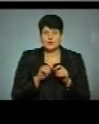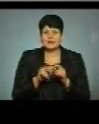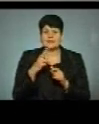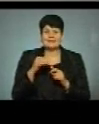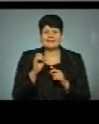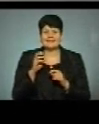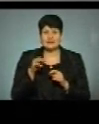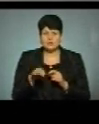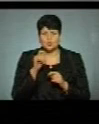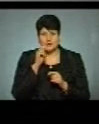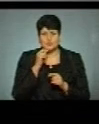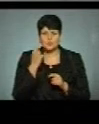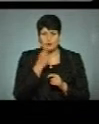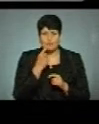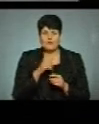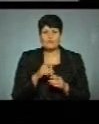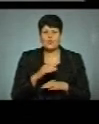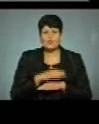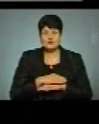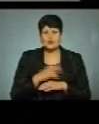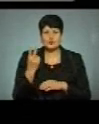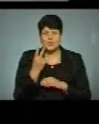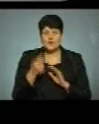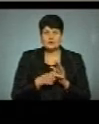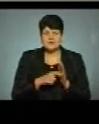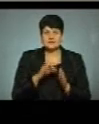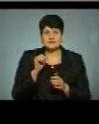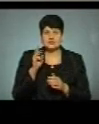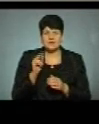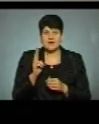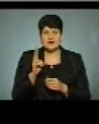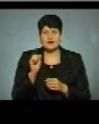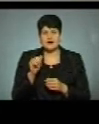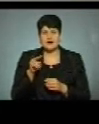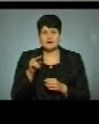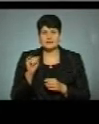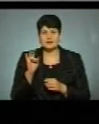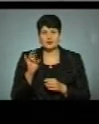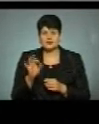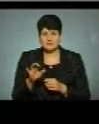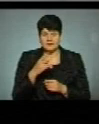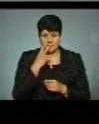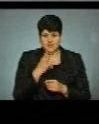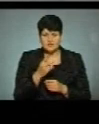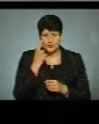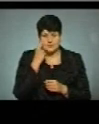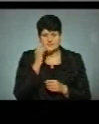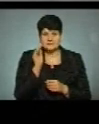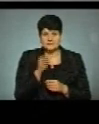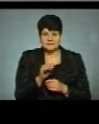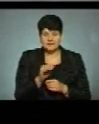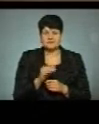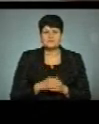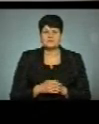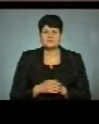української мови. Учня другого класу ще Сашка Капіноса, бачите. І оціночка за